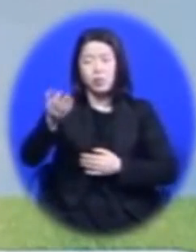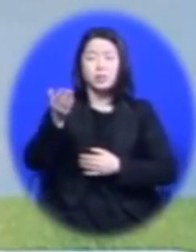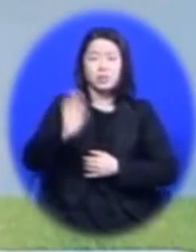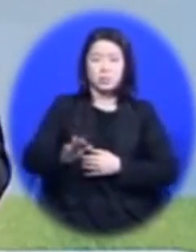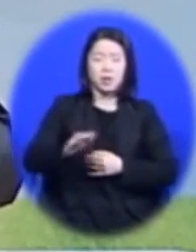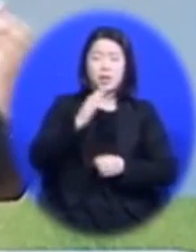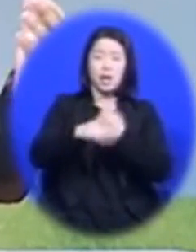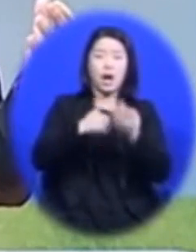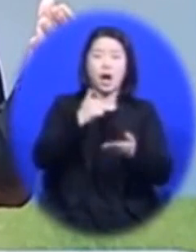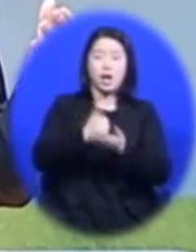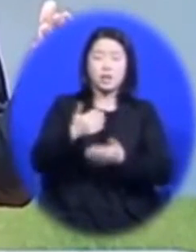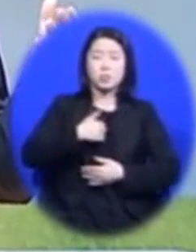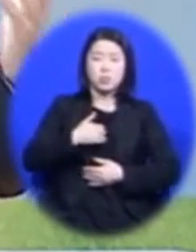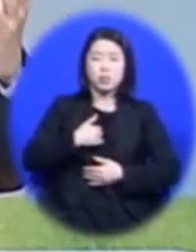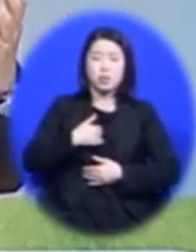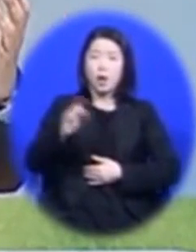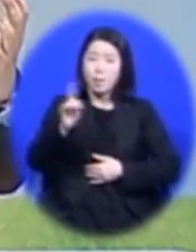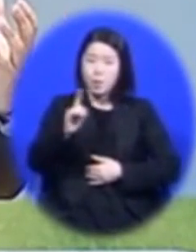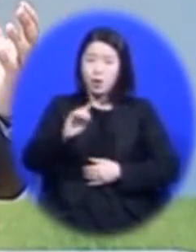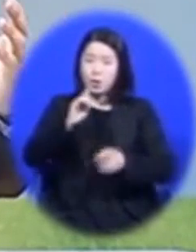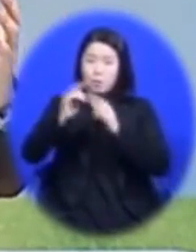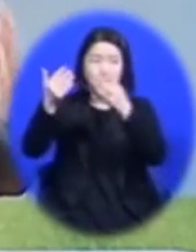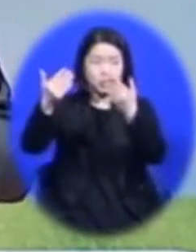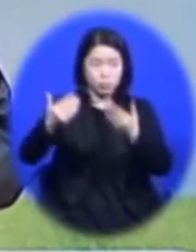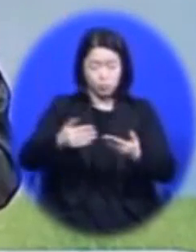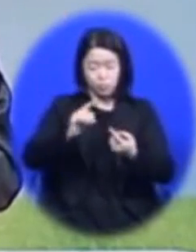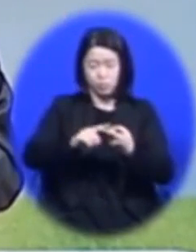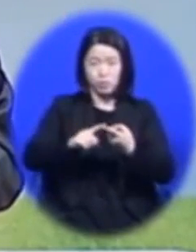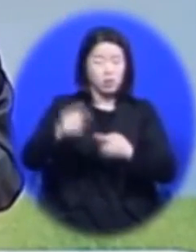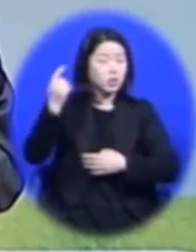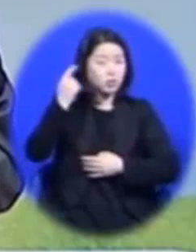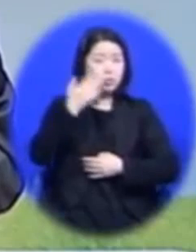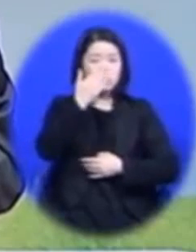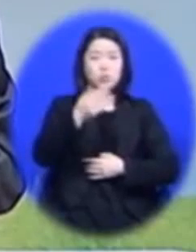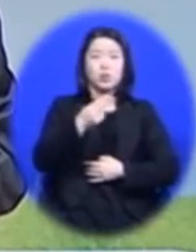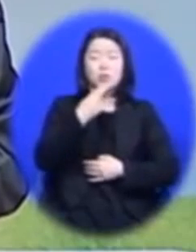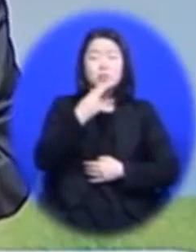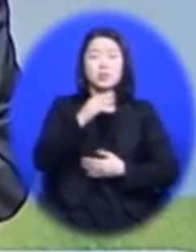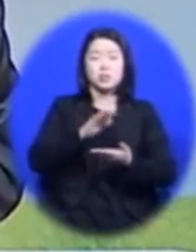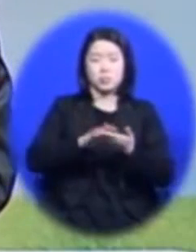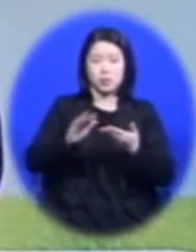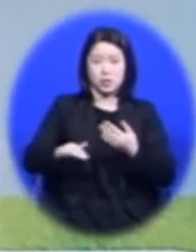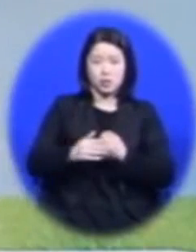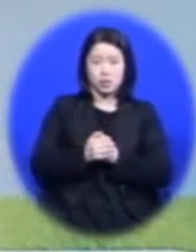저는 하나님이 저에게 뭐라고 말씀하시는지 들을 수가 없었어요.